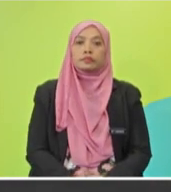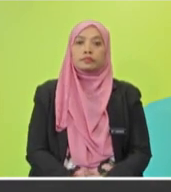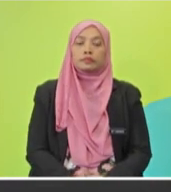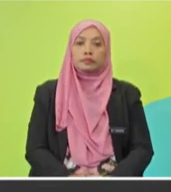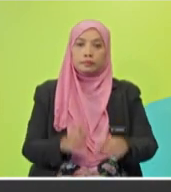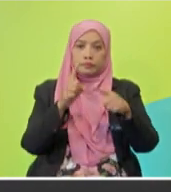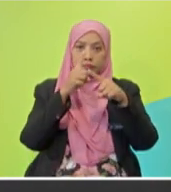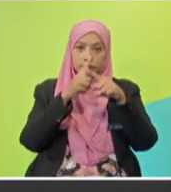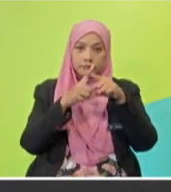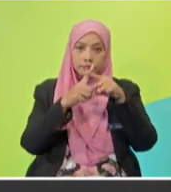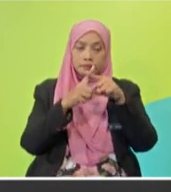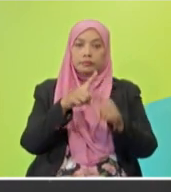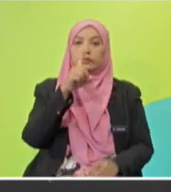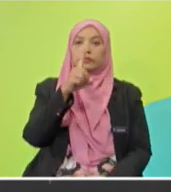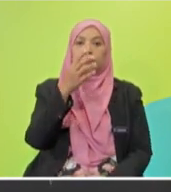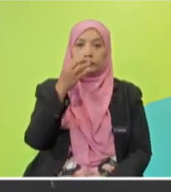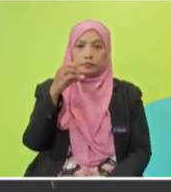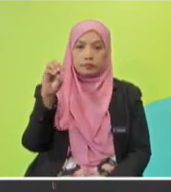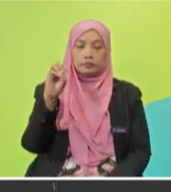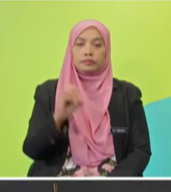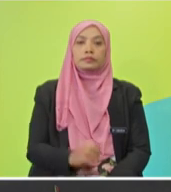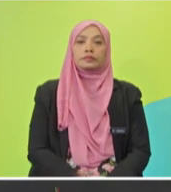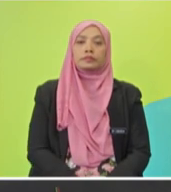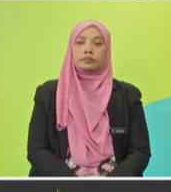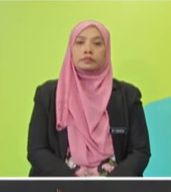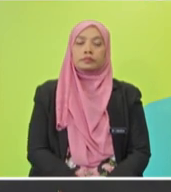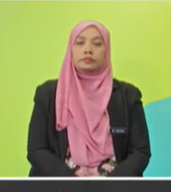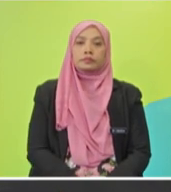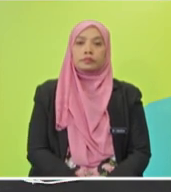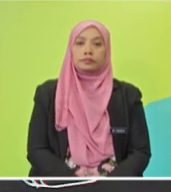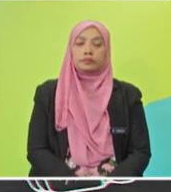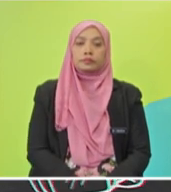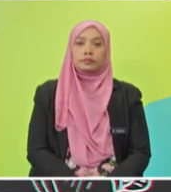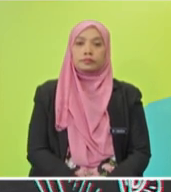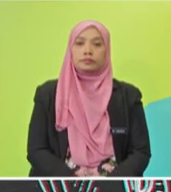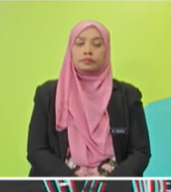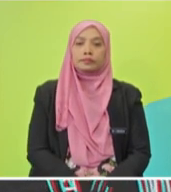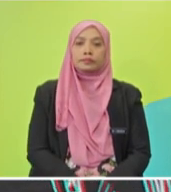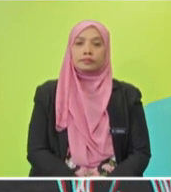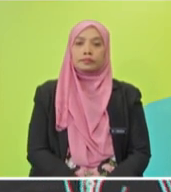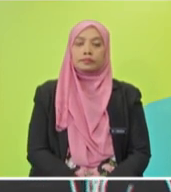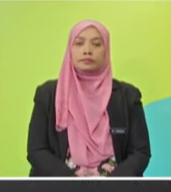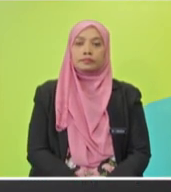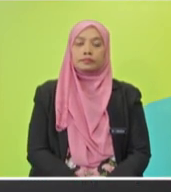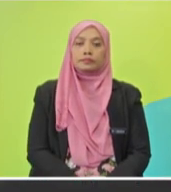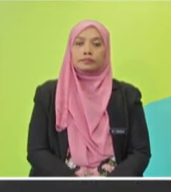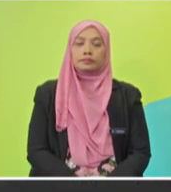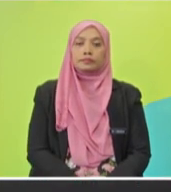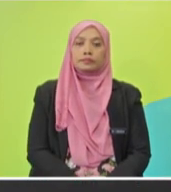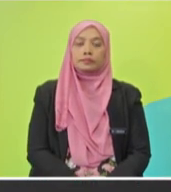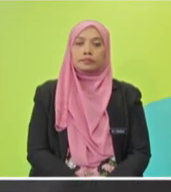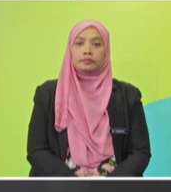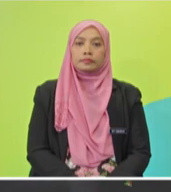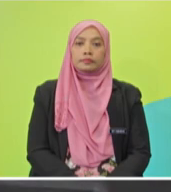100, cikgu. Okey. Right, kita tengok betul tak? Ya, betul. Ah, okey. Ha, dia takut kat Sean tu. Okey, bila kita darab, kita akan